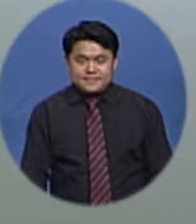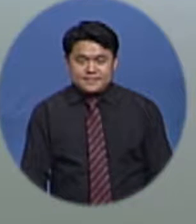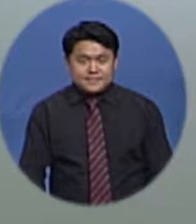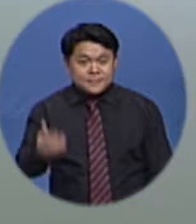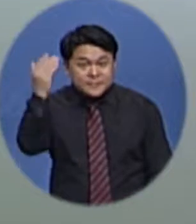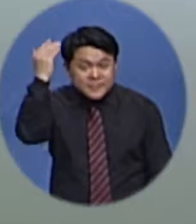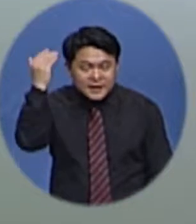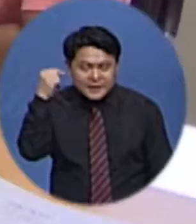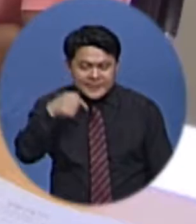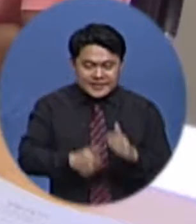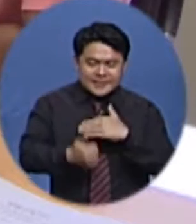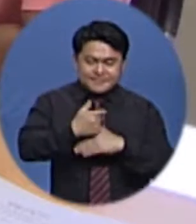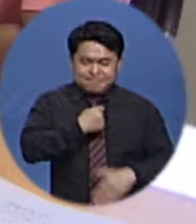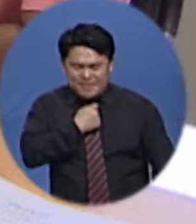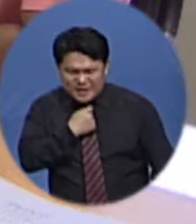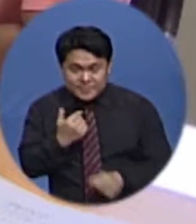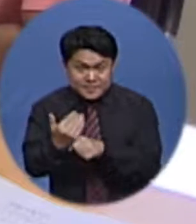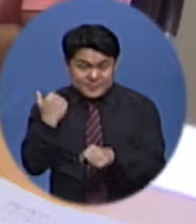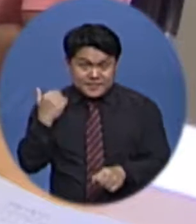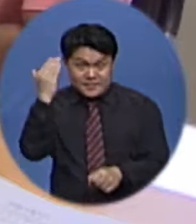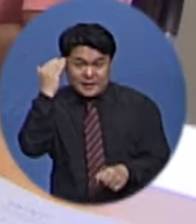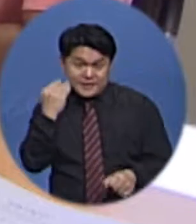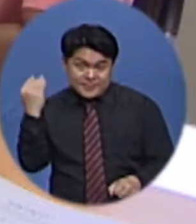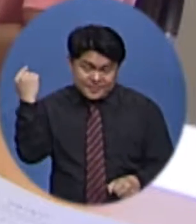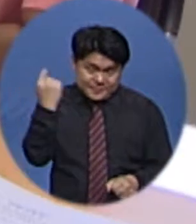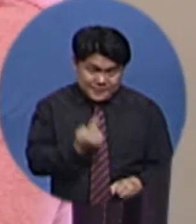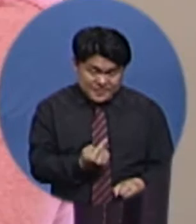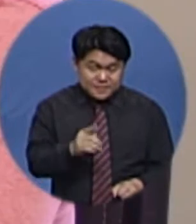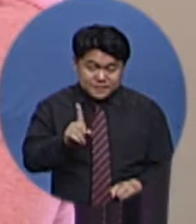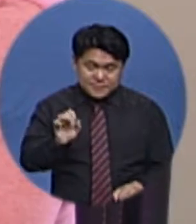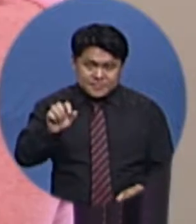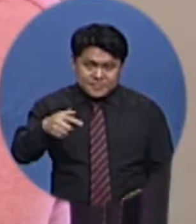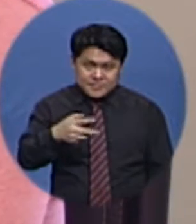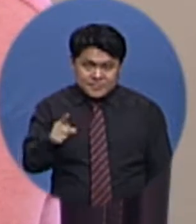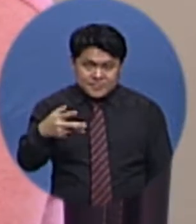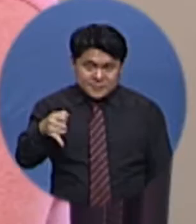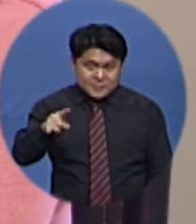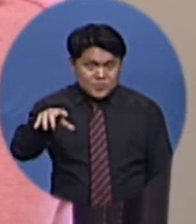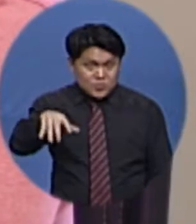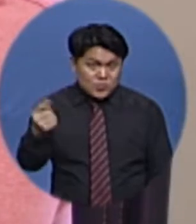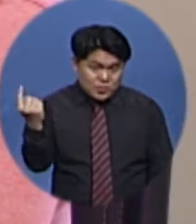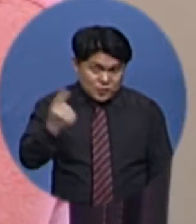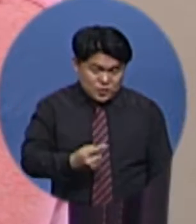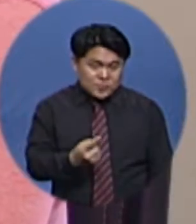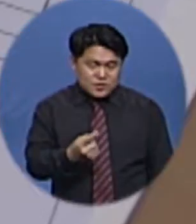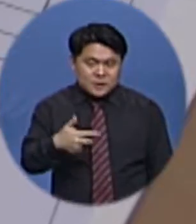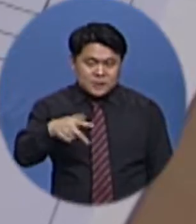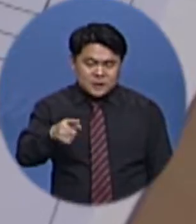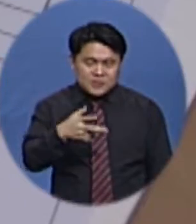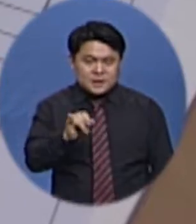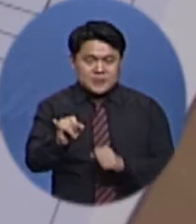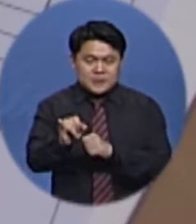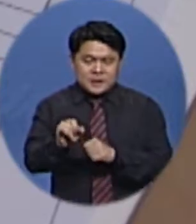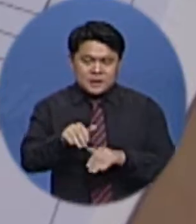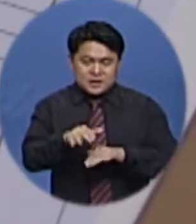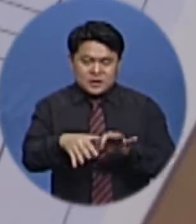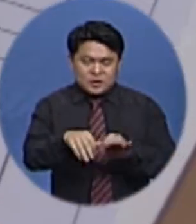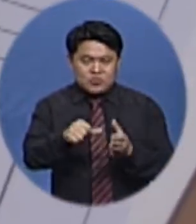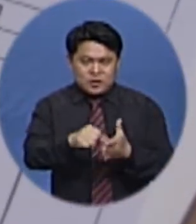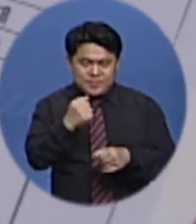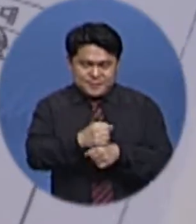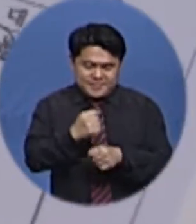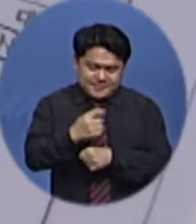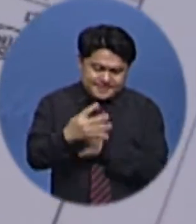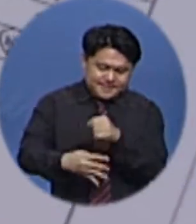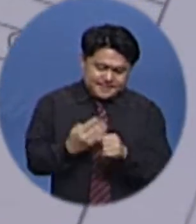코리안 드림을 꿈꾸며 9년 전 한국 땅을 밟은 방글라데시인 샤니 씨. 자동차 부품을 만드는 회사에서 4년간